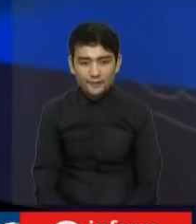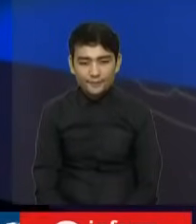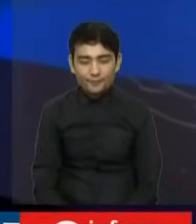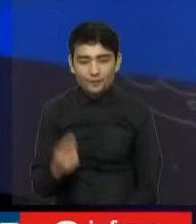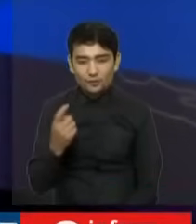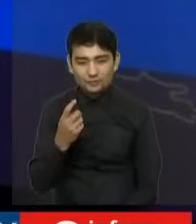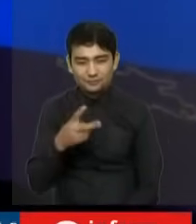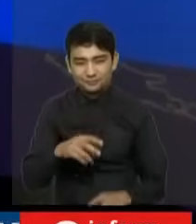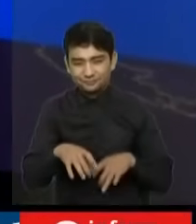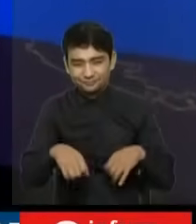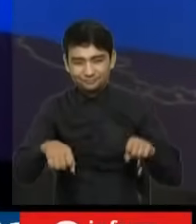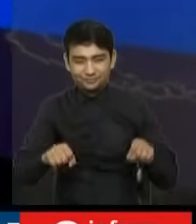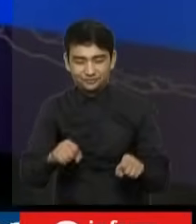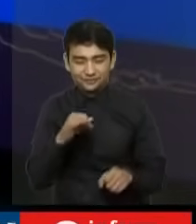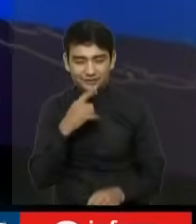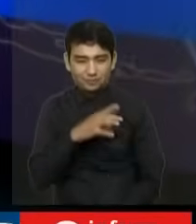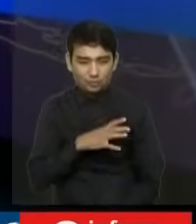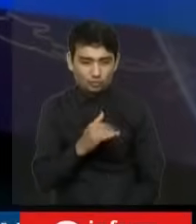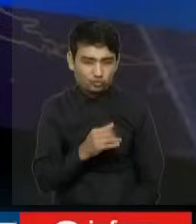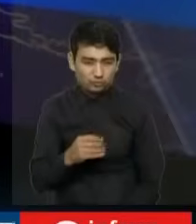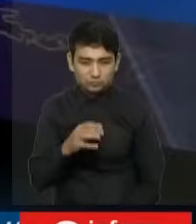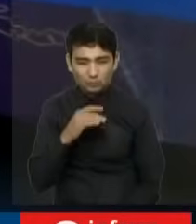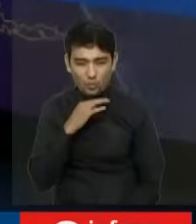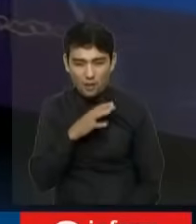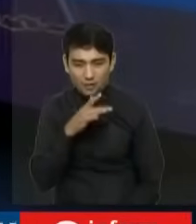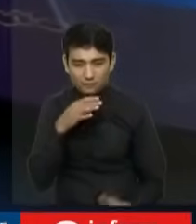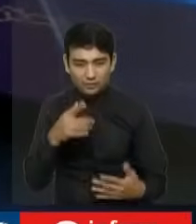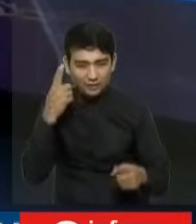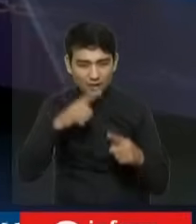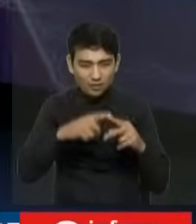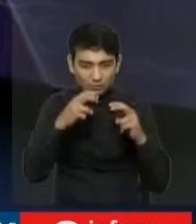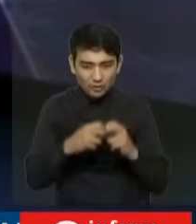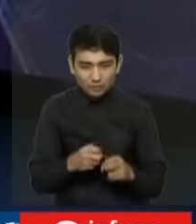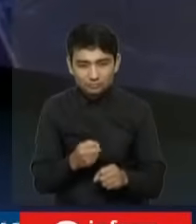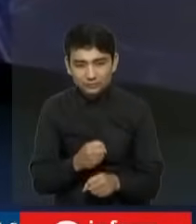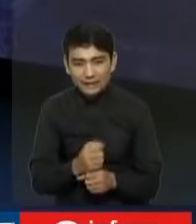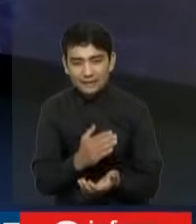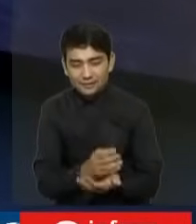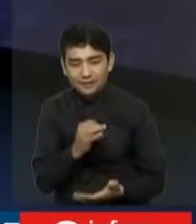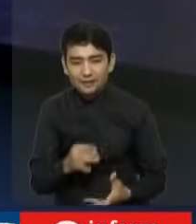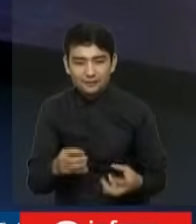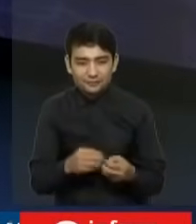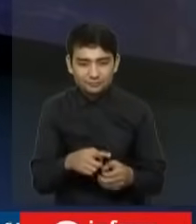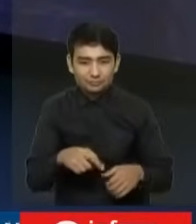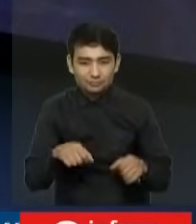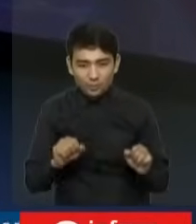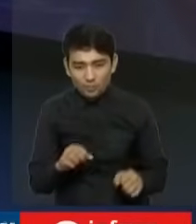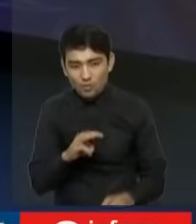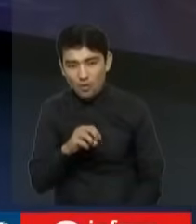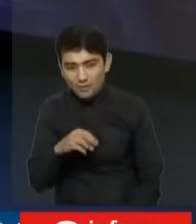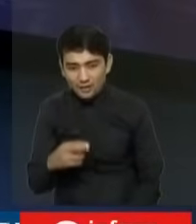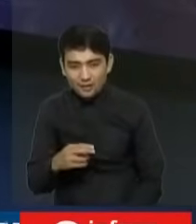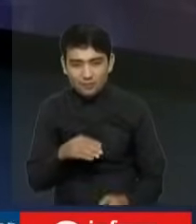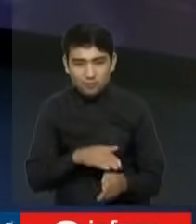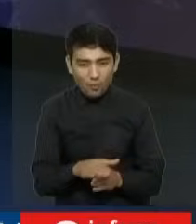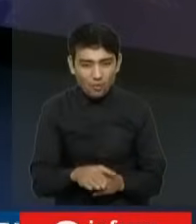Владельцы двухколесного транспорта говорят, что уже много лет проходят техосмотр номинально. Теперь же, когда и мопеды признали полноценным